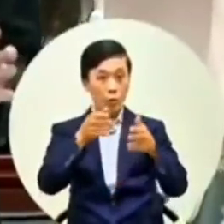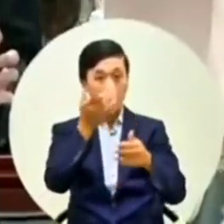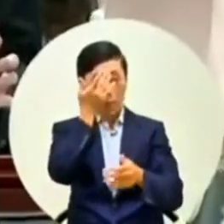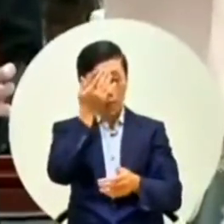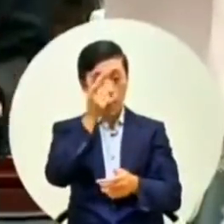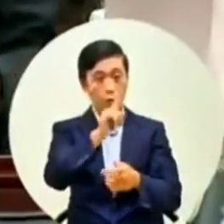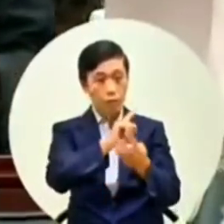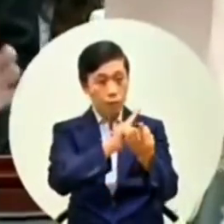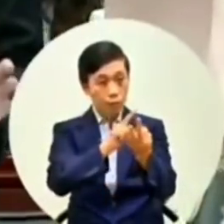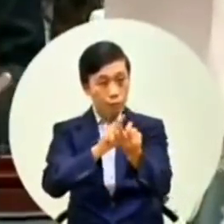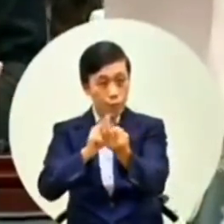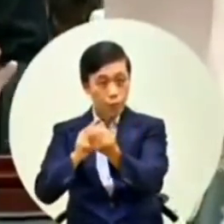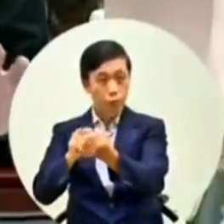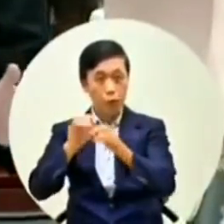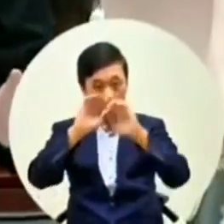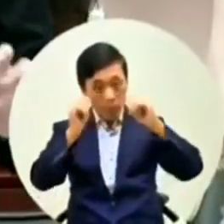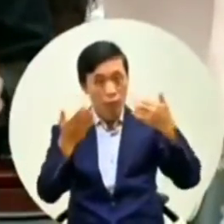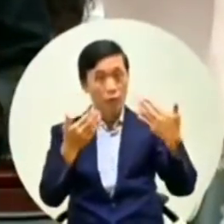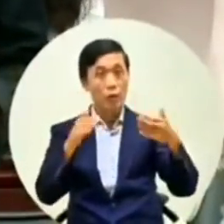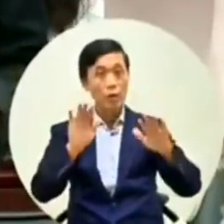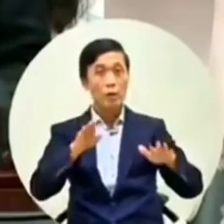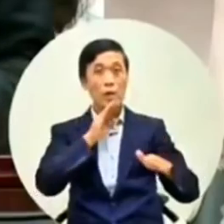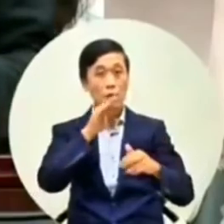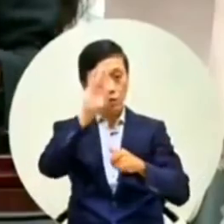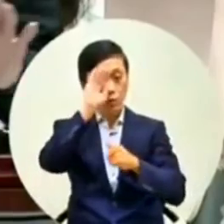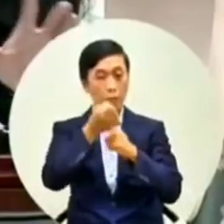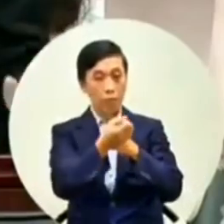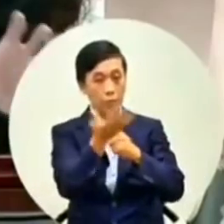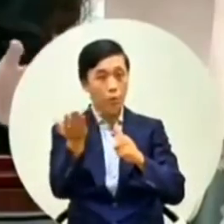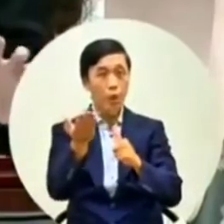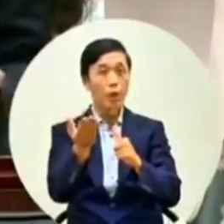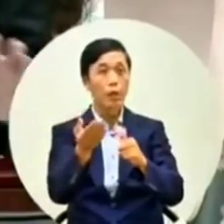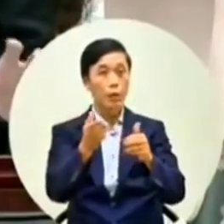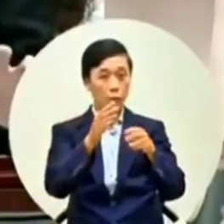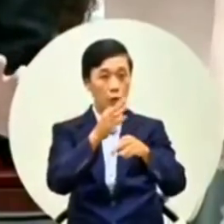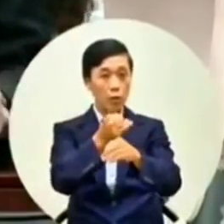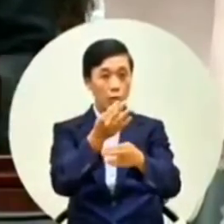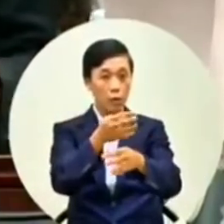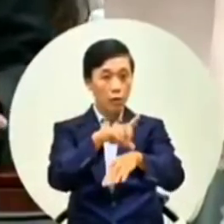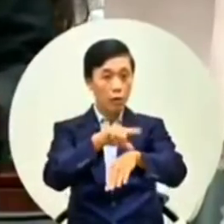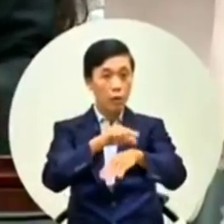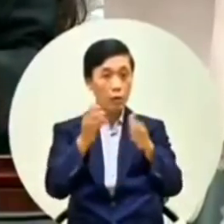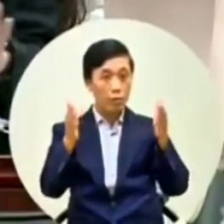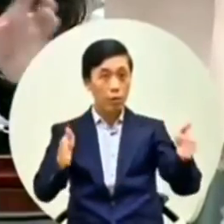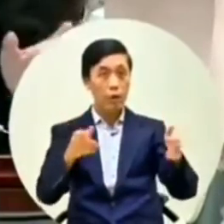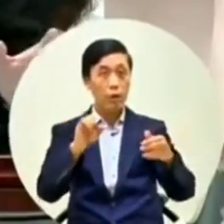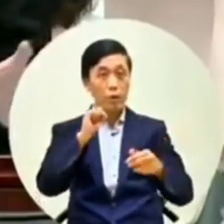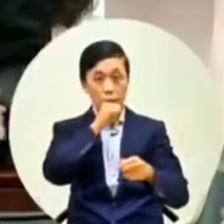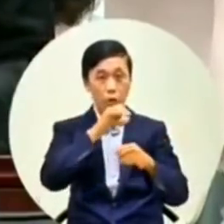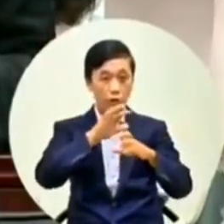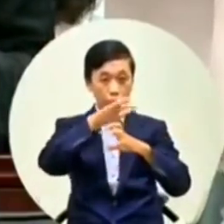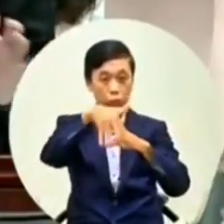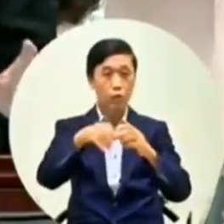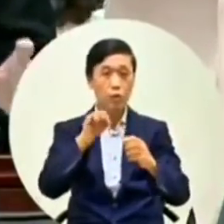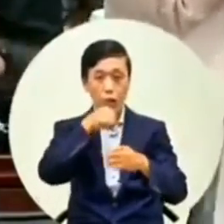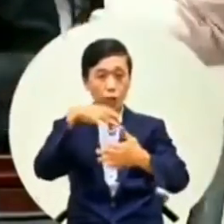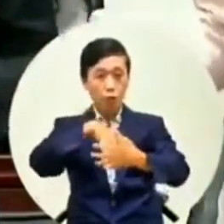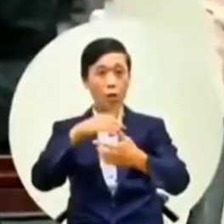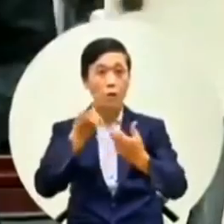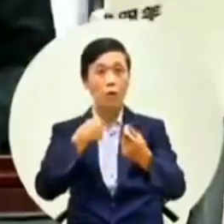做一个厘清、现在是在疫情的期间，全球包括台湾，我们采取这种不管